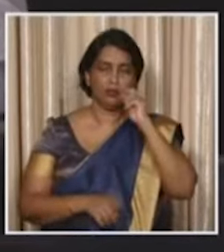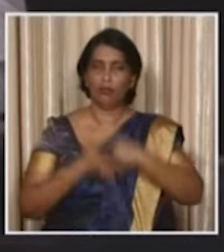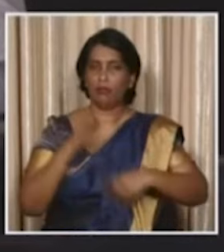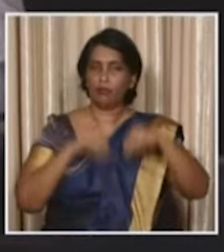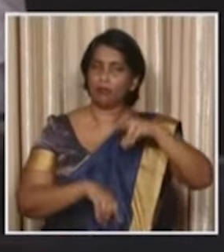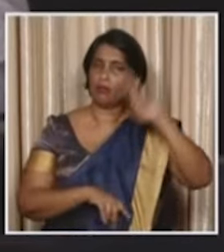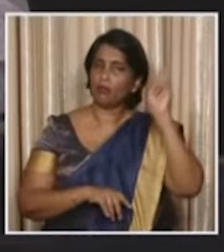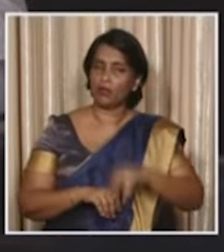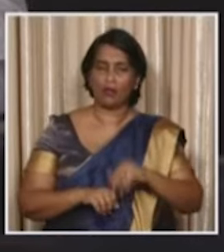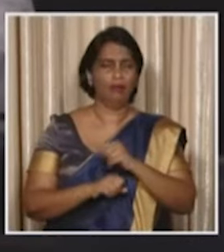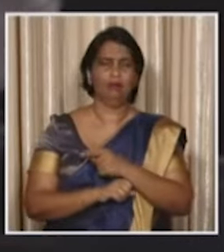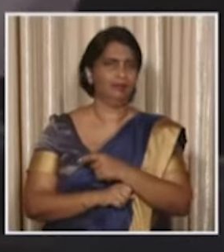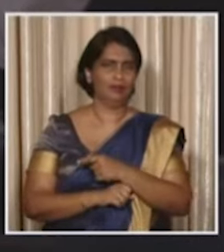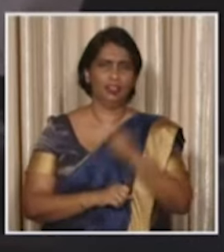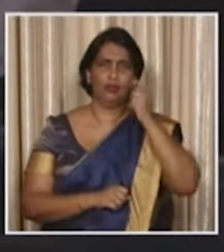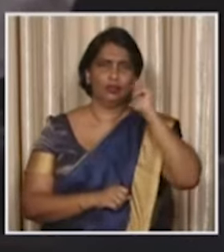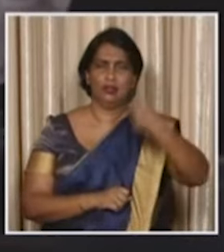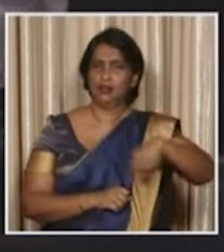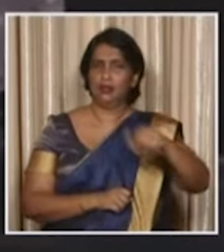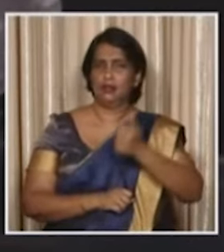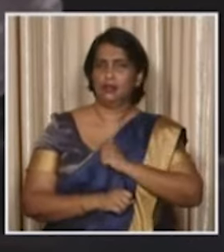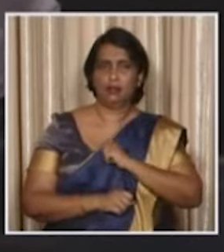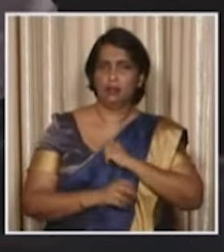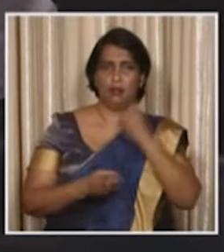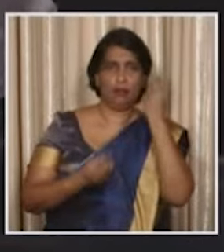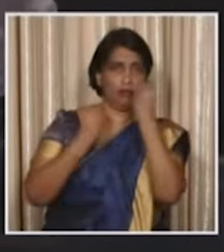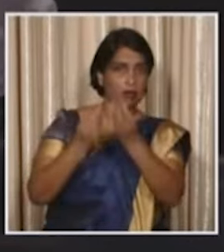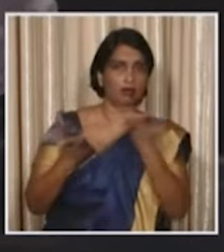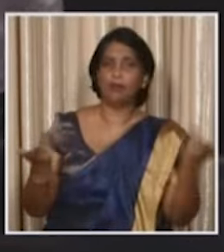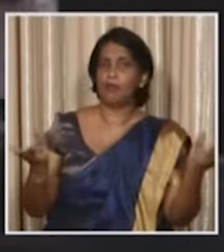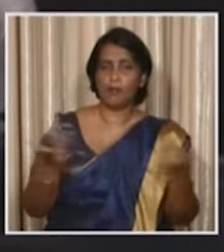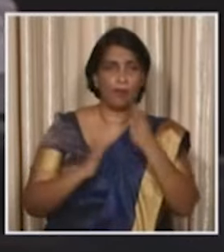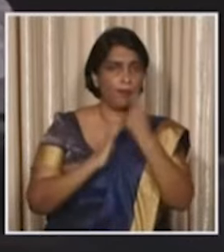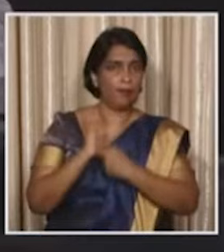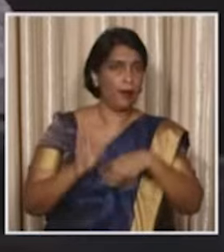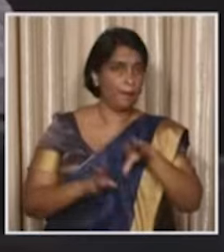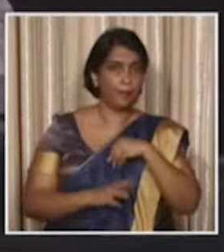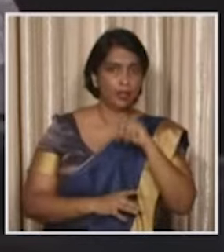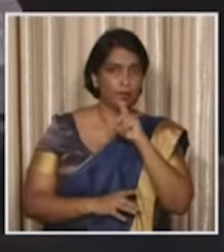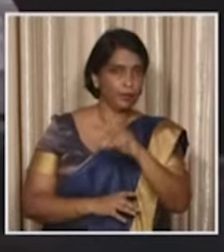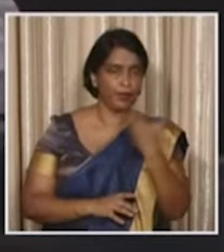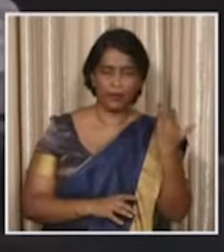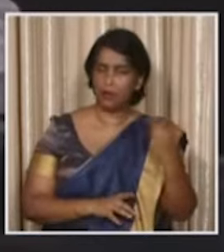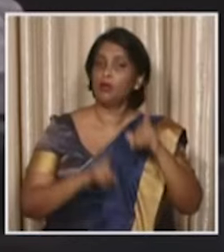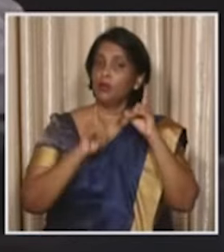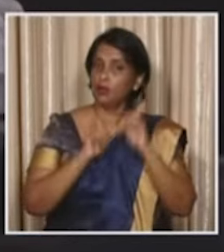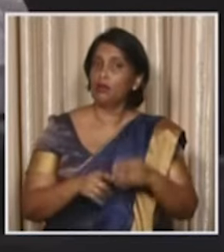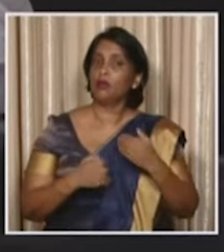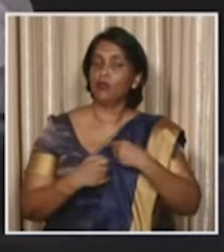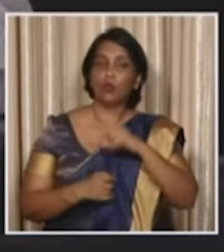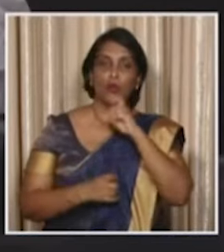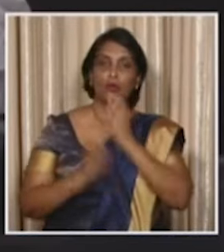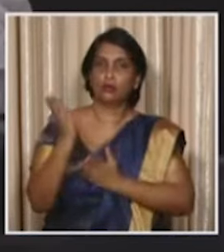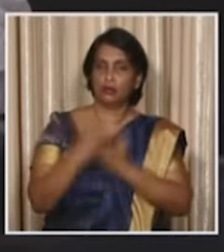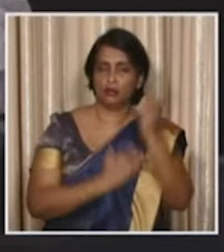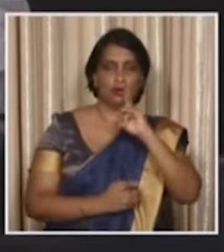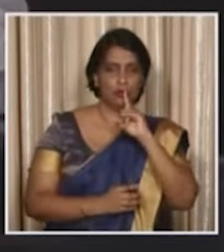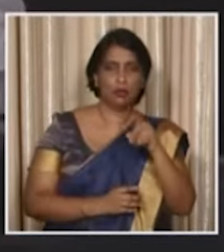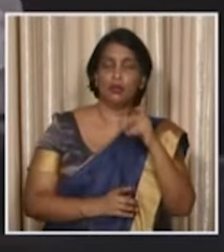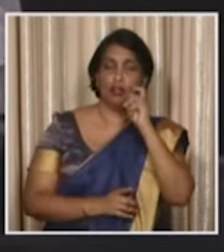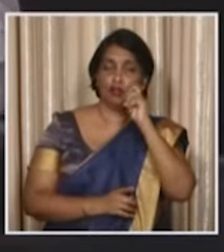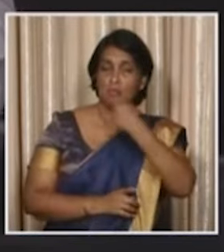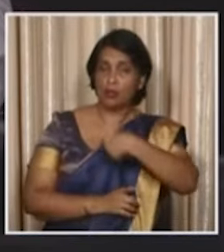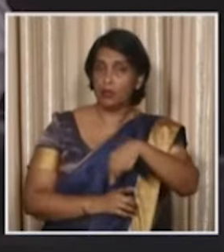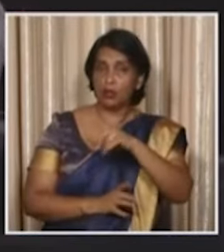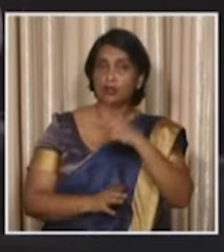නැතුව ආපු එකඟතාවයක්. ජනතාව ජනවරමක් දුන්නේ නැහැ එහෙම කොන්දේසි වලට එකඟ වෙන්නේ. ඒ නිසා තමයි අපි උසාවියට ගිහිල්ලා කිව්වේ